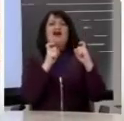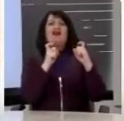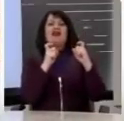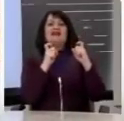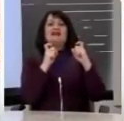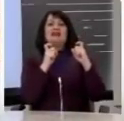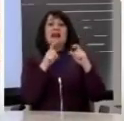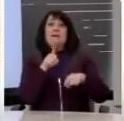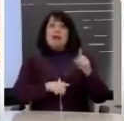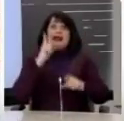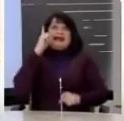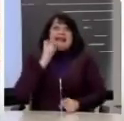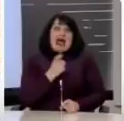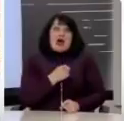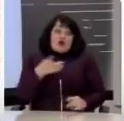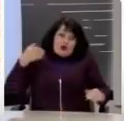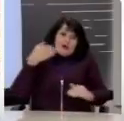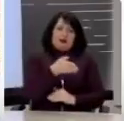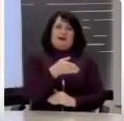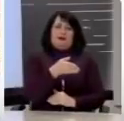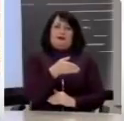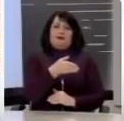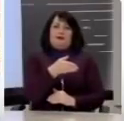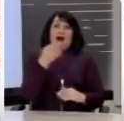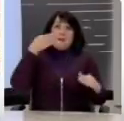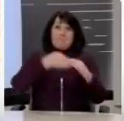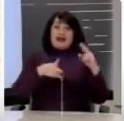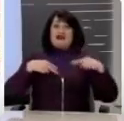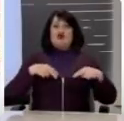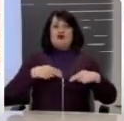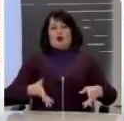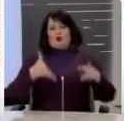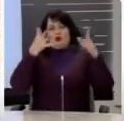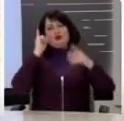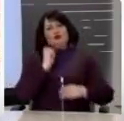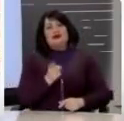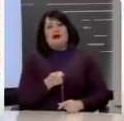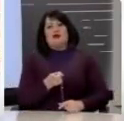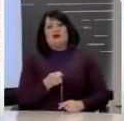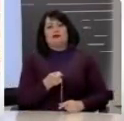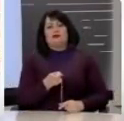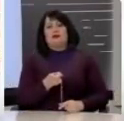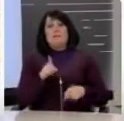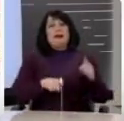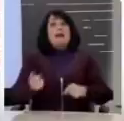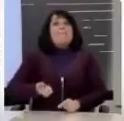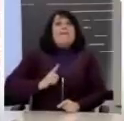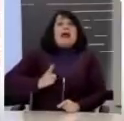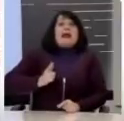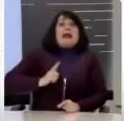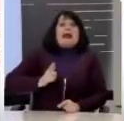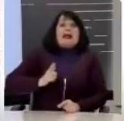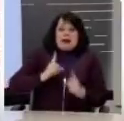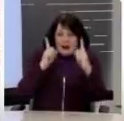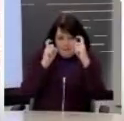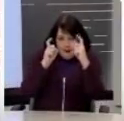Κάποιοι το ξέραν λοιπόν. Και κάποιοι το ξέραν που ήταν μέσα στο Υπουργείο Εθνικής Άμυνας. Και κάποιοι περίμεναν να πάρουν